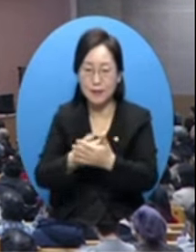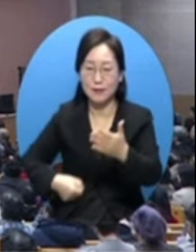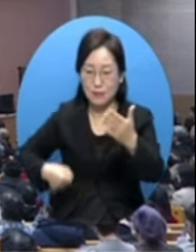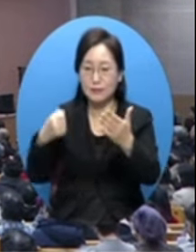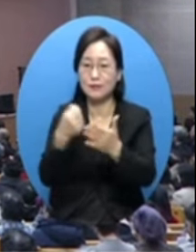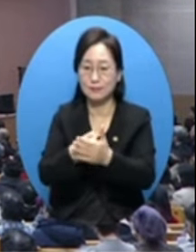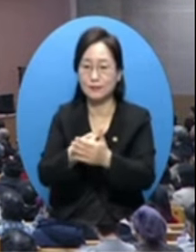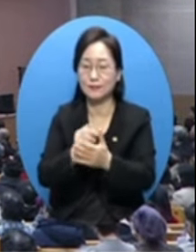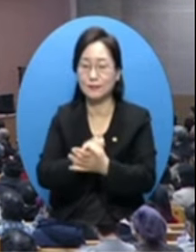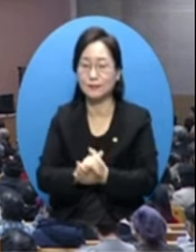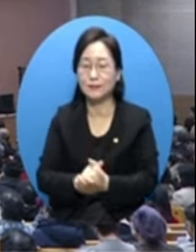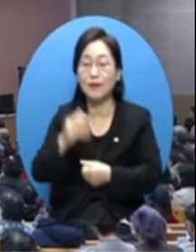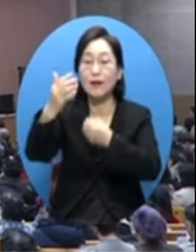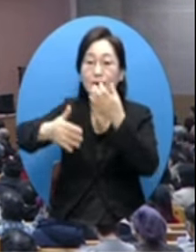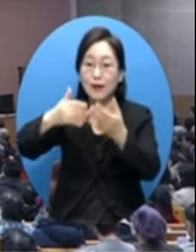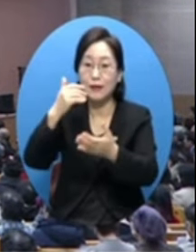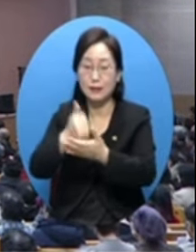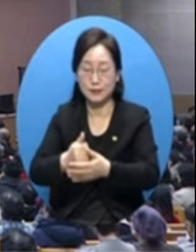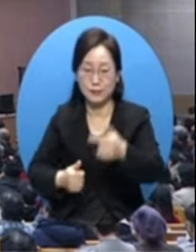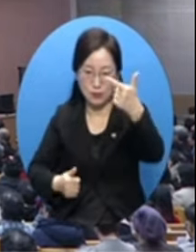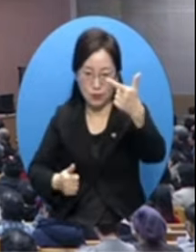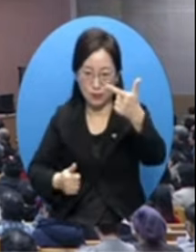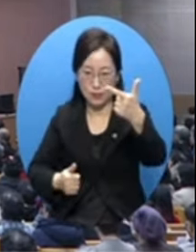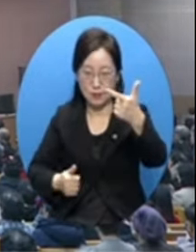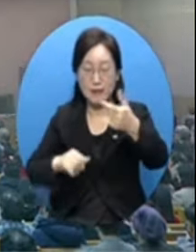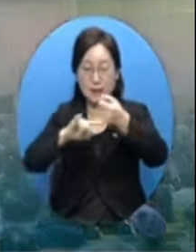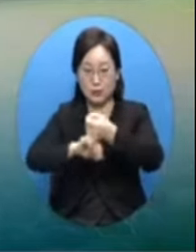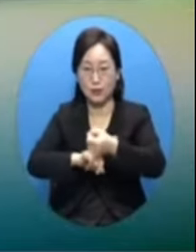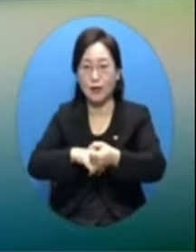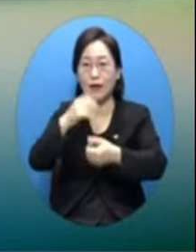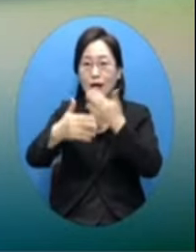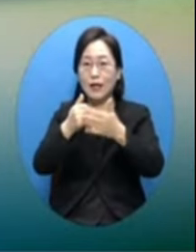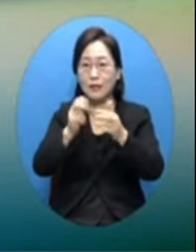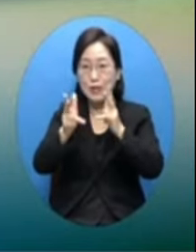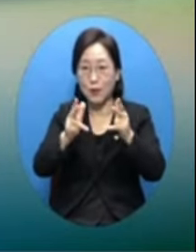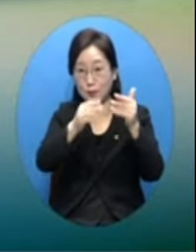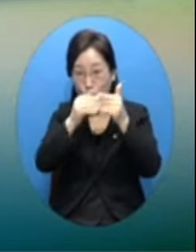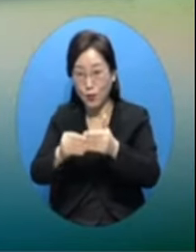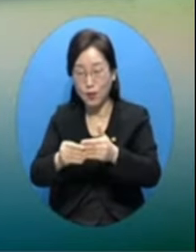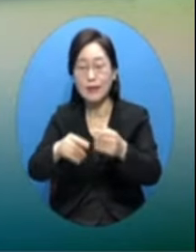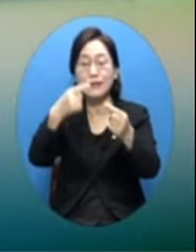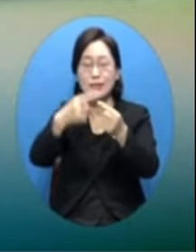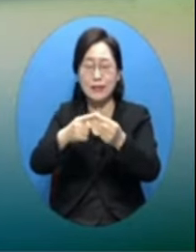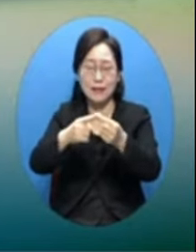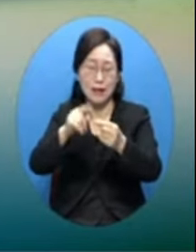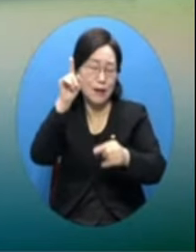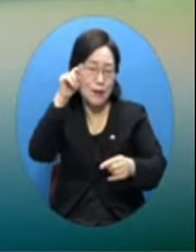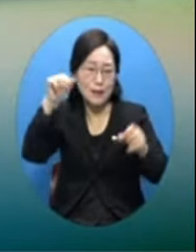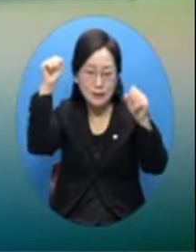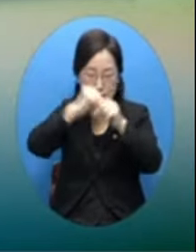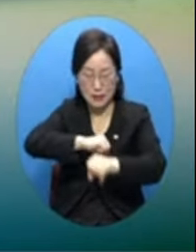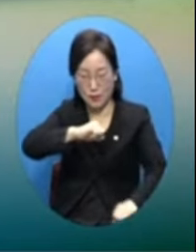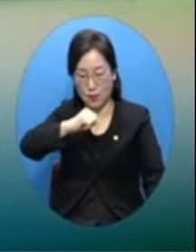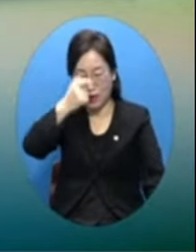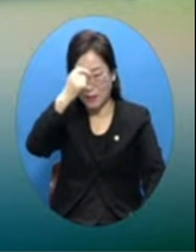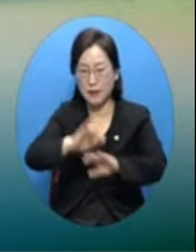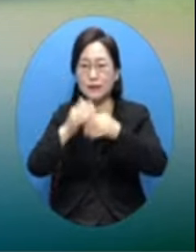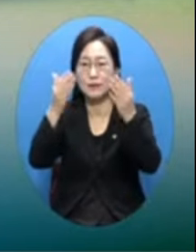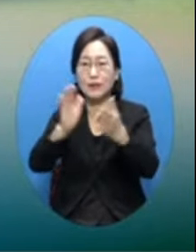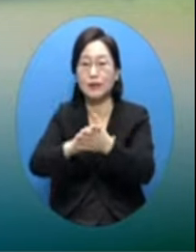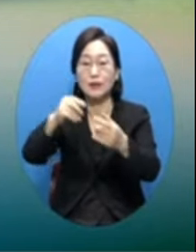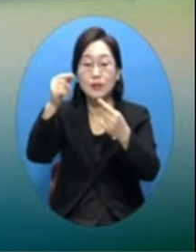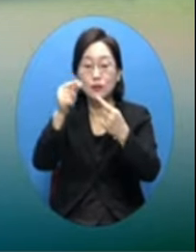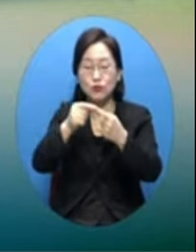합니다 하나님 앞서 여섯 가지 약속을 합니다 하나님께서 사업을 인도해 주시면 첫째로 매일 새벽 기도를 드리겠습니다